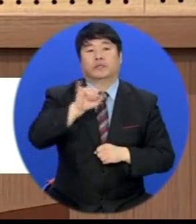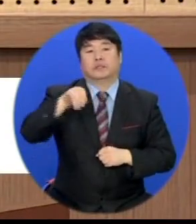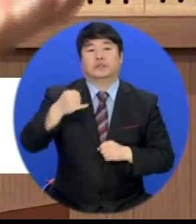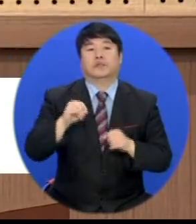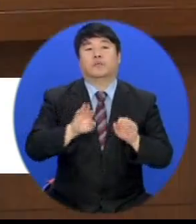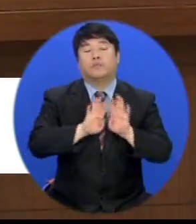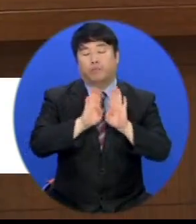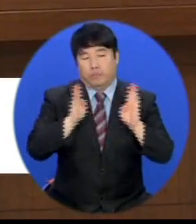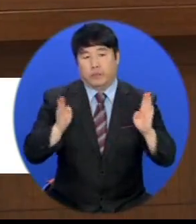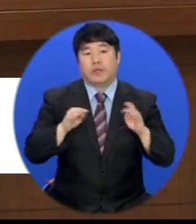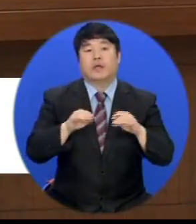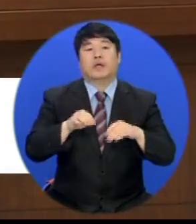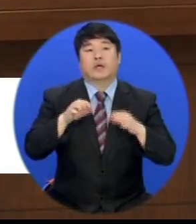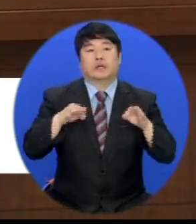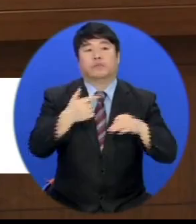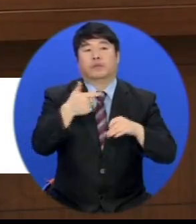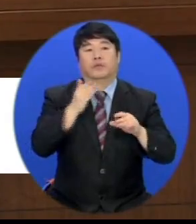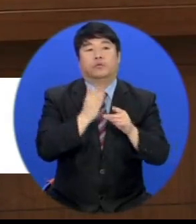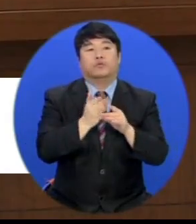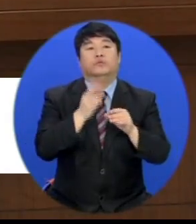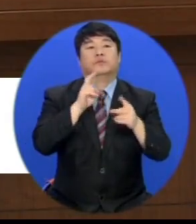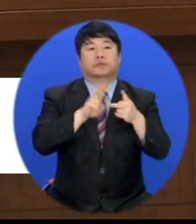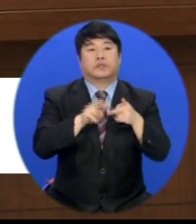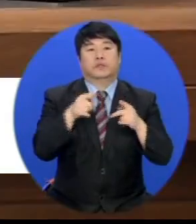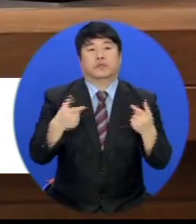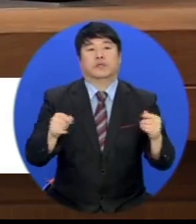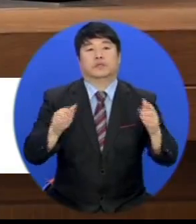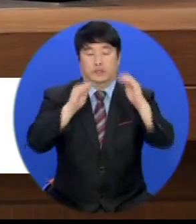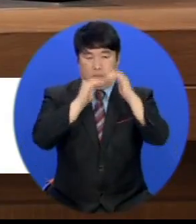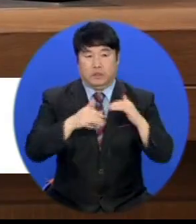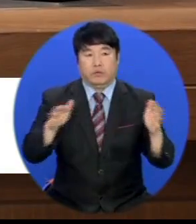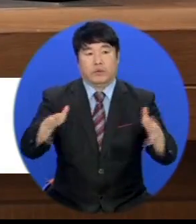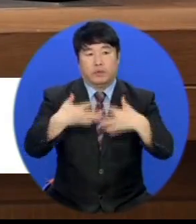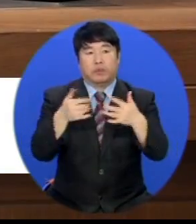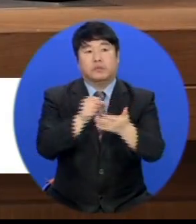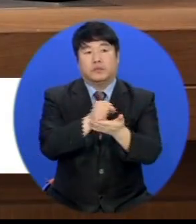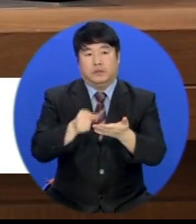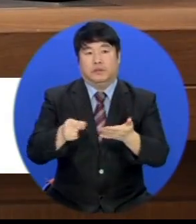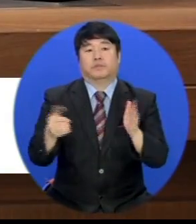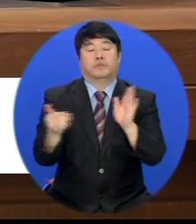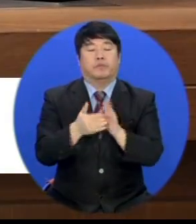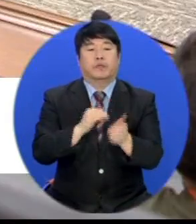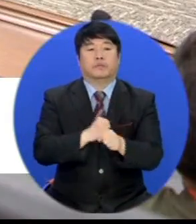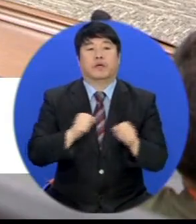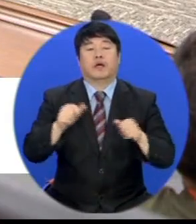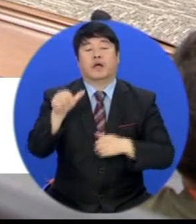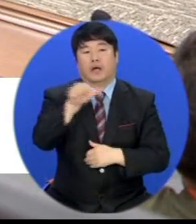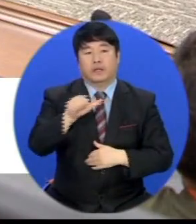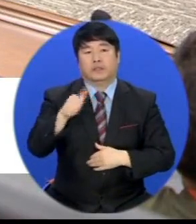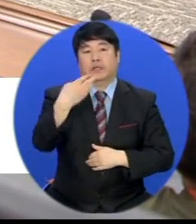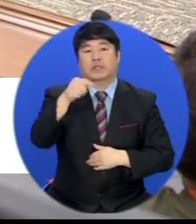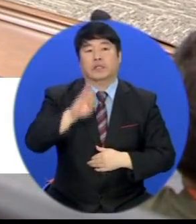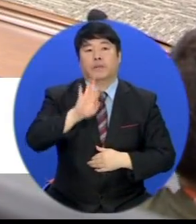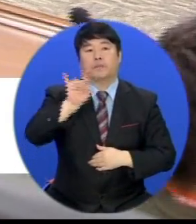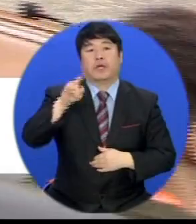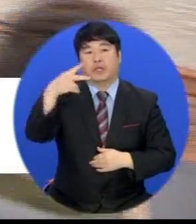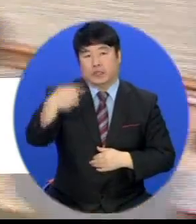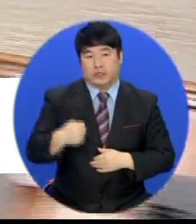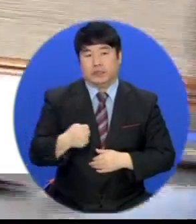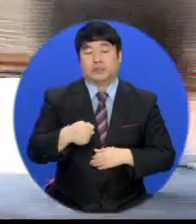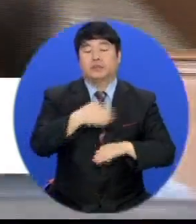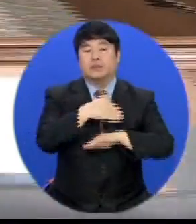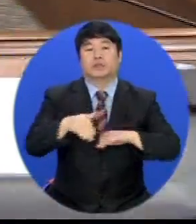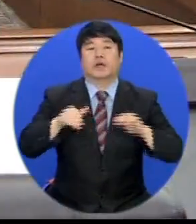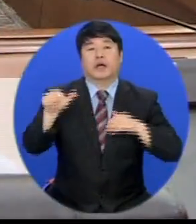김대중 컨벤션 센터에서 이 같은 내용의 협약서에 서명했습니다. 아시안 탑밴드 프로젝트는 아시아